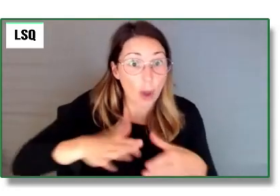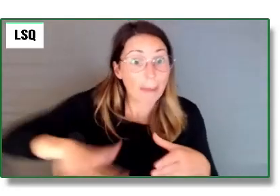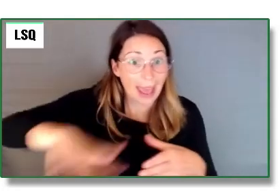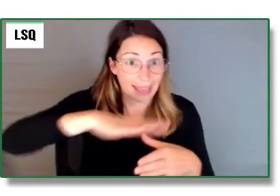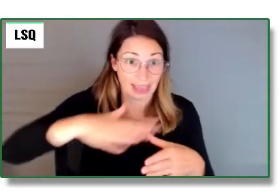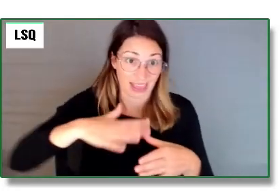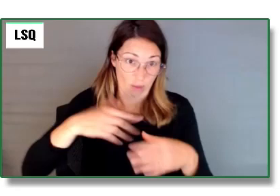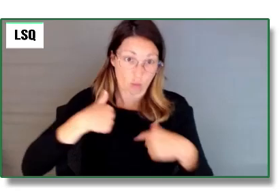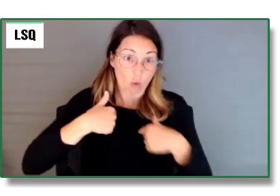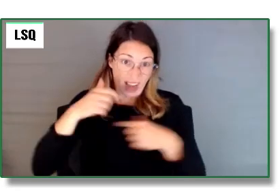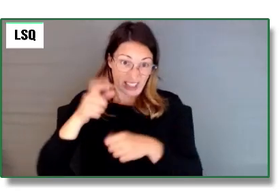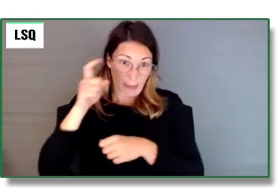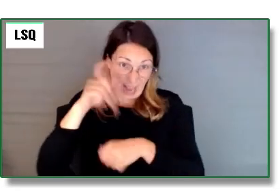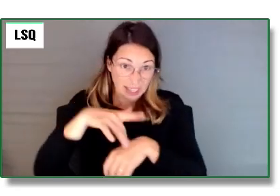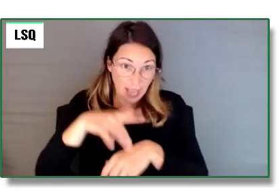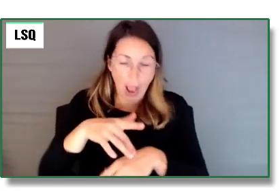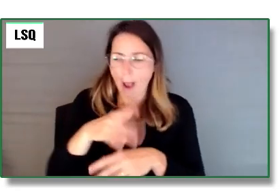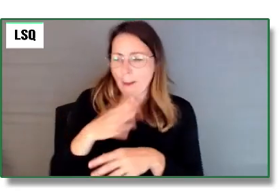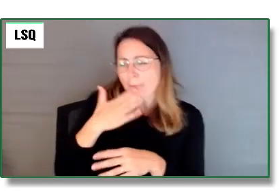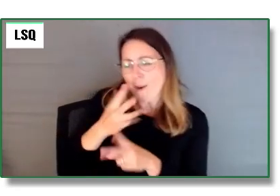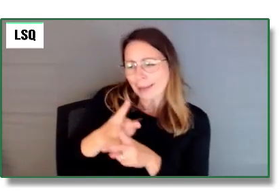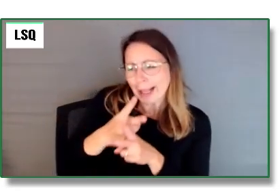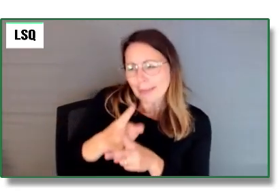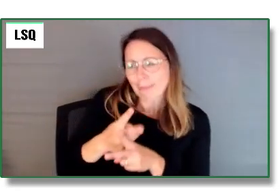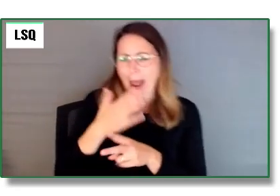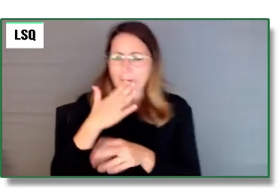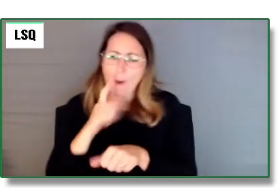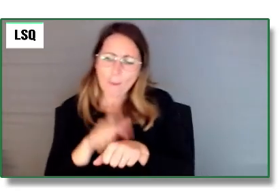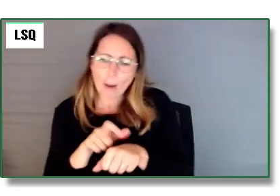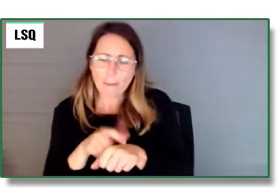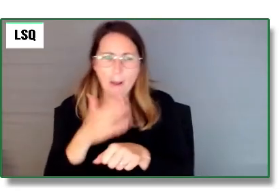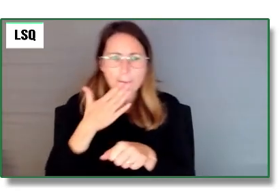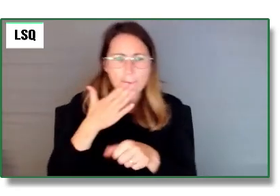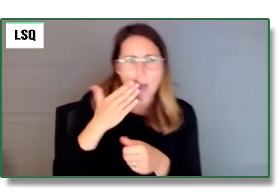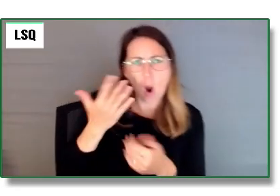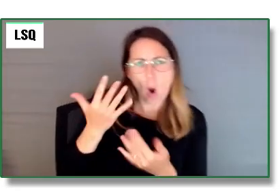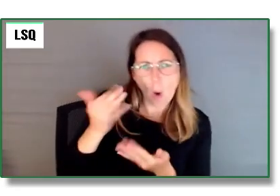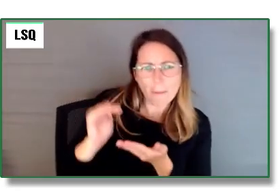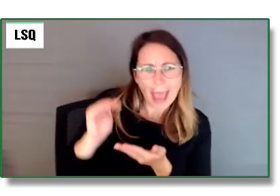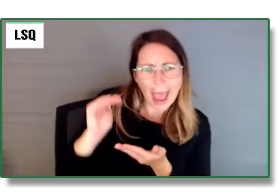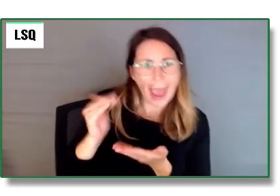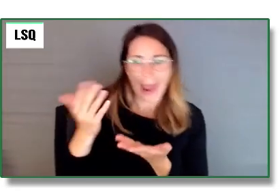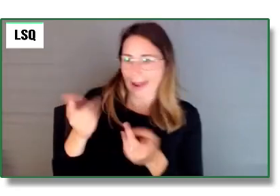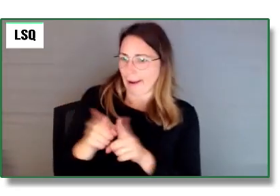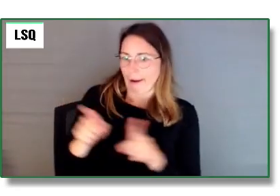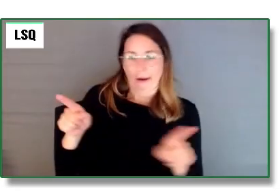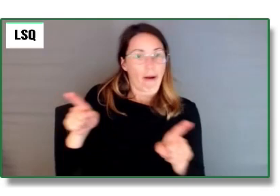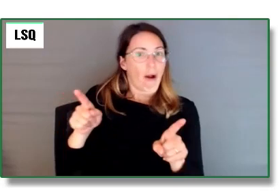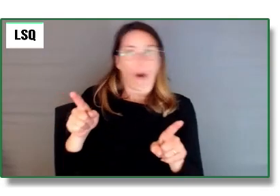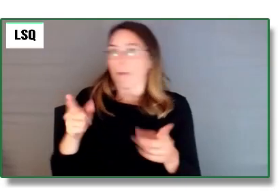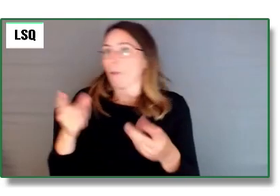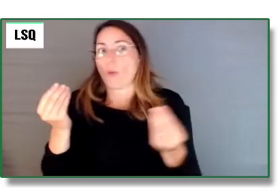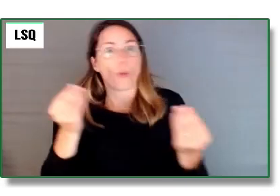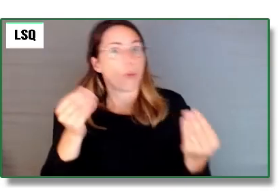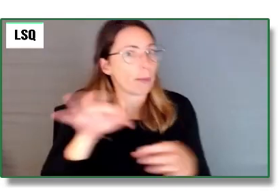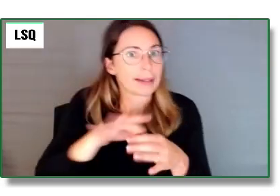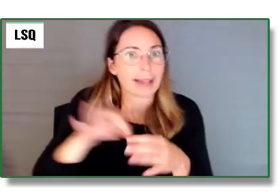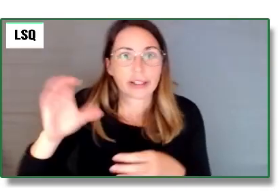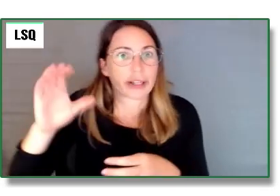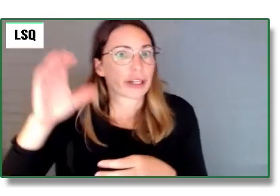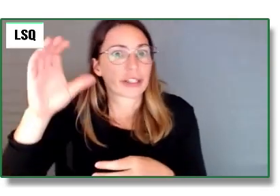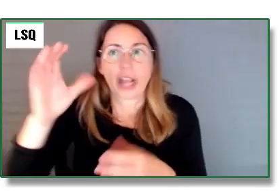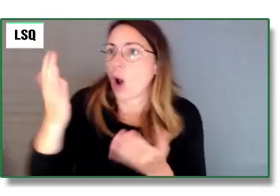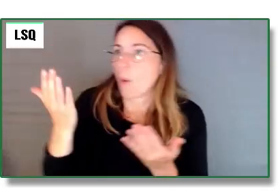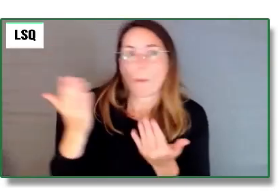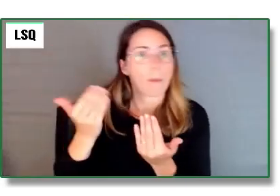bon moment, à la bonne dose pour la bonne personne ne signifie pas une course effrénée pour trouver le médicament dont le patient a besoin. Cela signifie être prêt à fournir ce